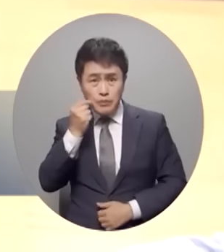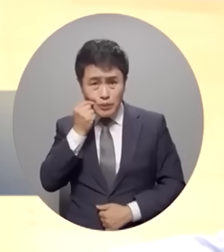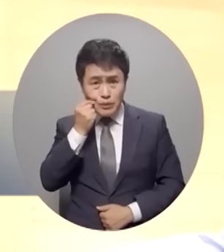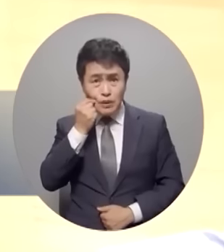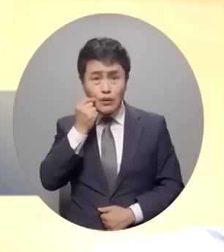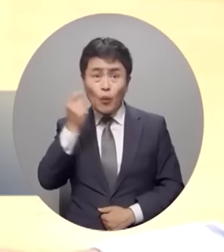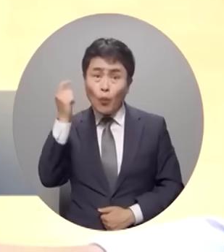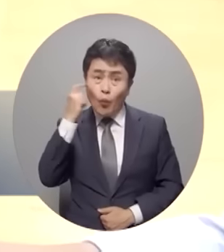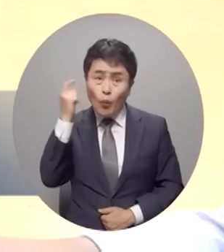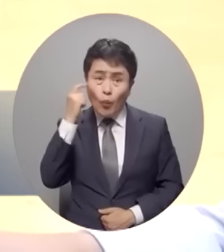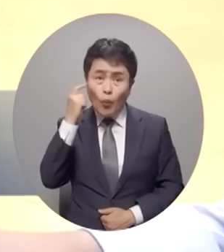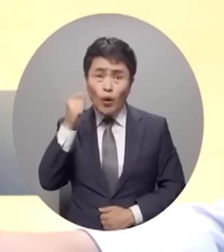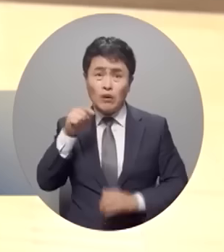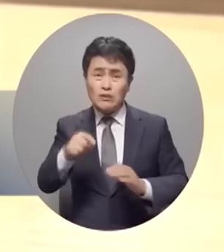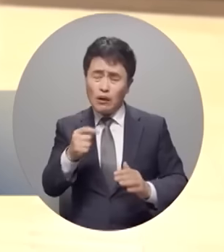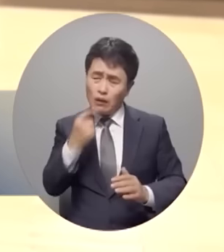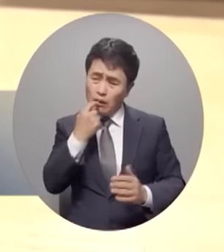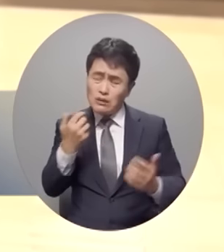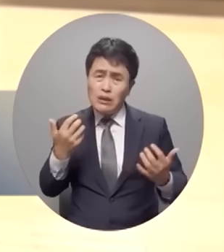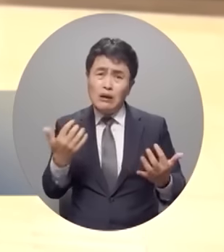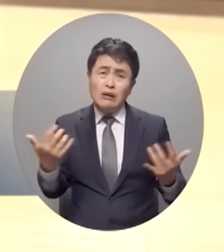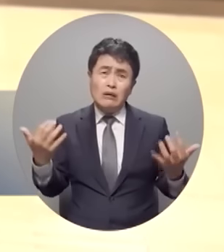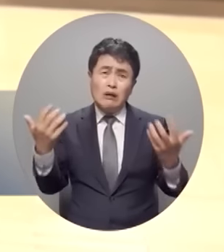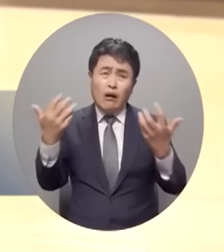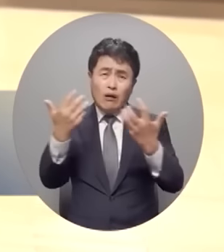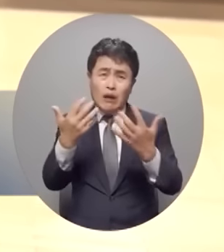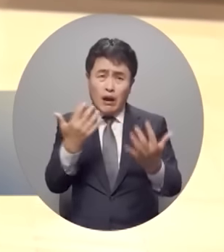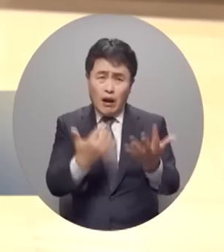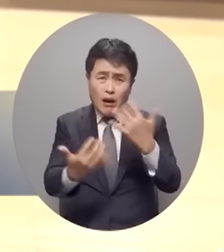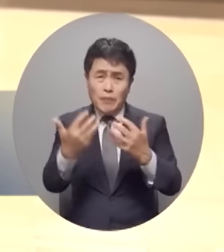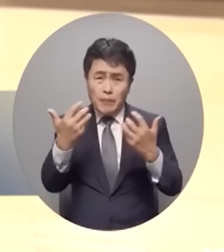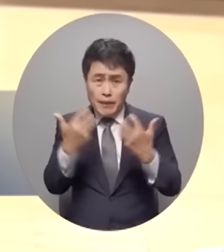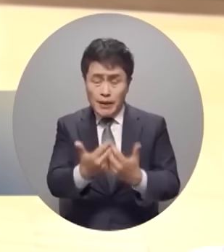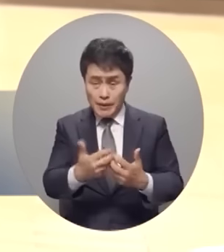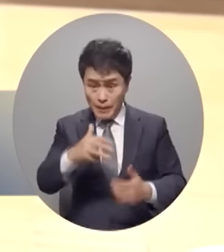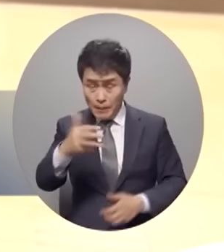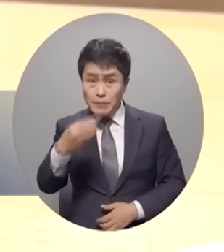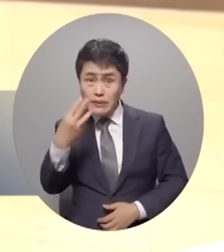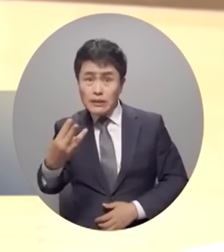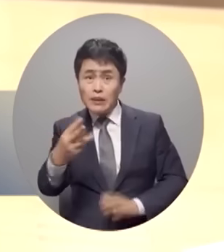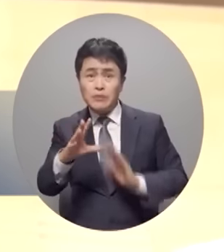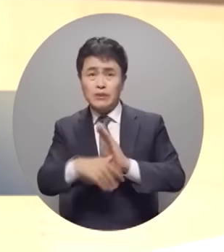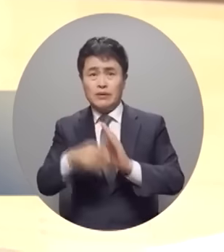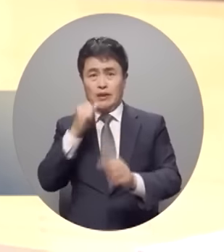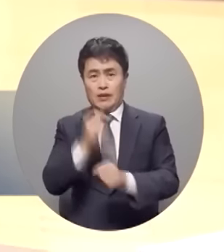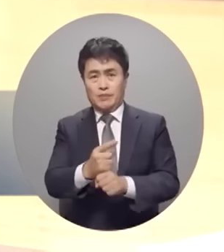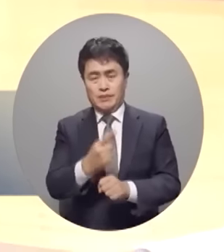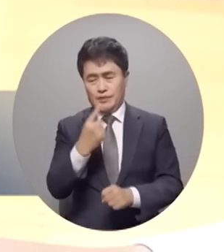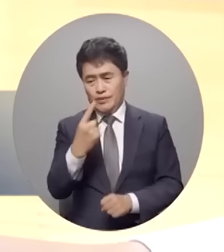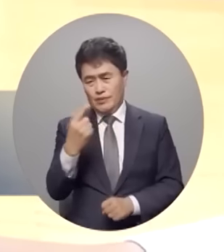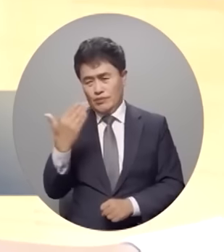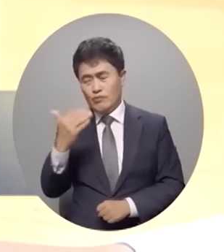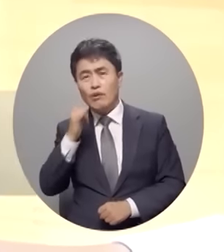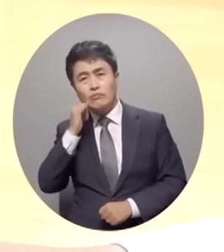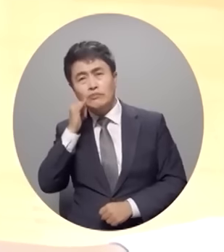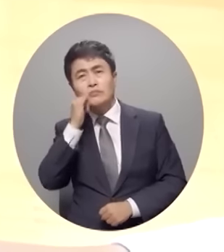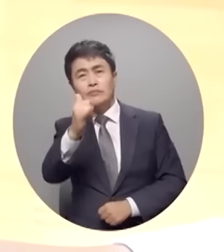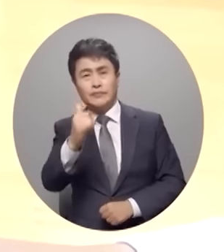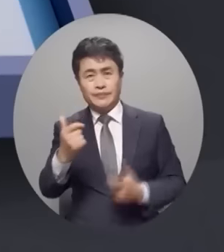그러냐. 연기가 많아서. 아이가 803호에 있다라는 건 이미 119에 전화를 한